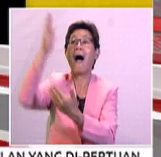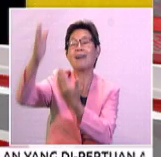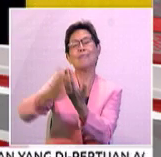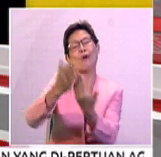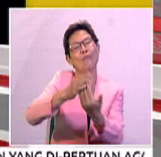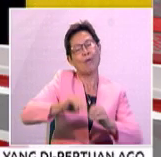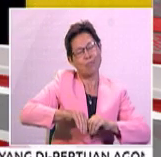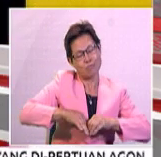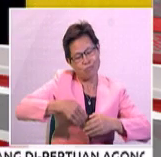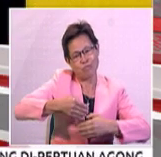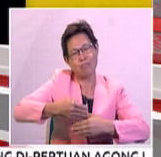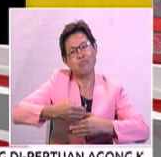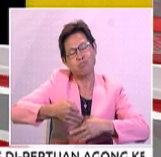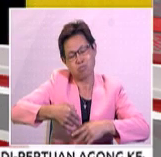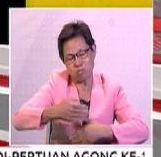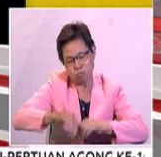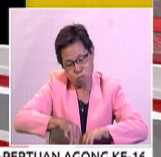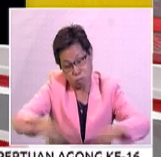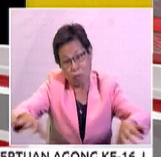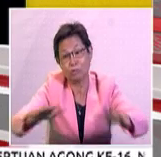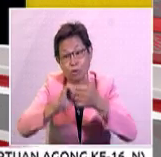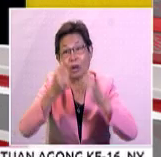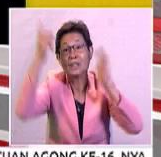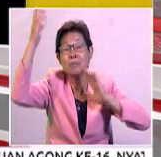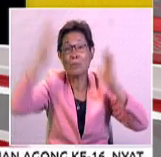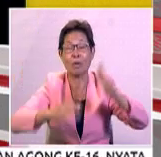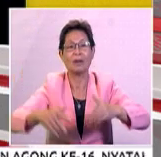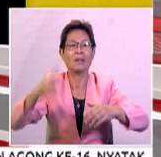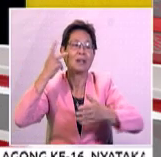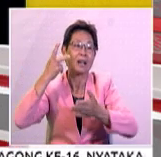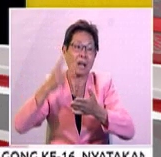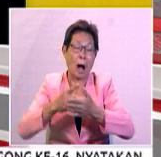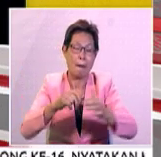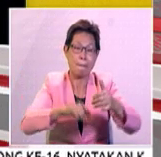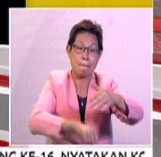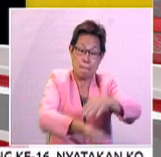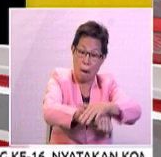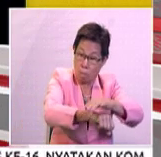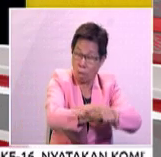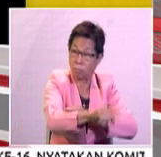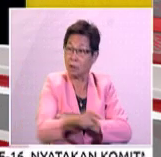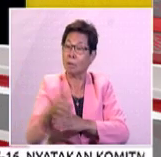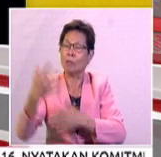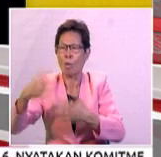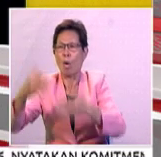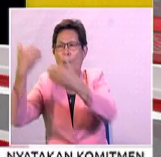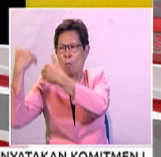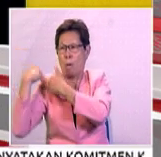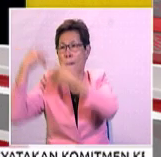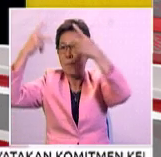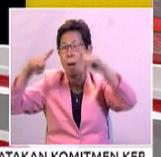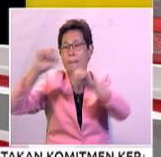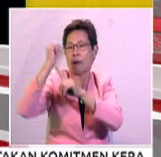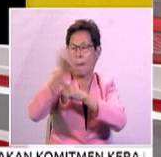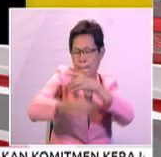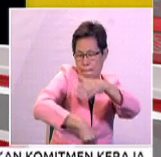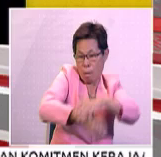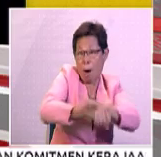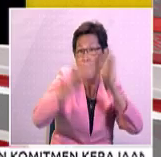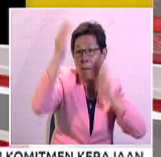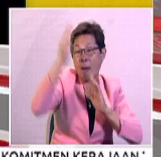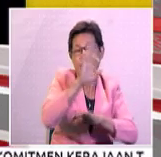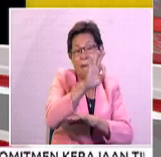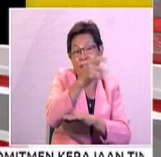perkembangan sukan di Malaysia. Walaupun lebih dikenali dalam sukan bola sepak, malah pernah memegang jawatan Presiden Persatuan Bola Sepak